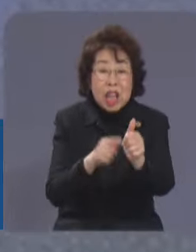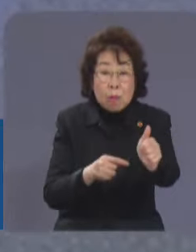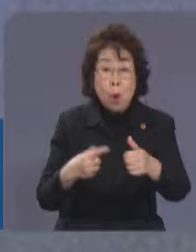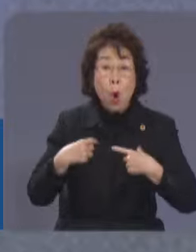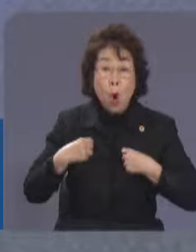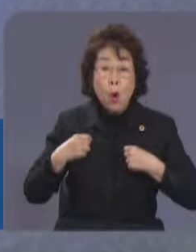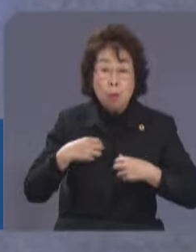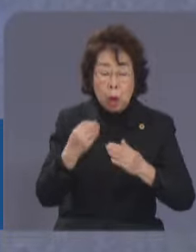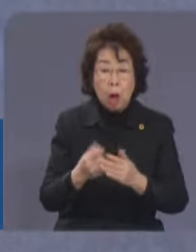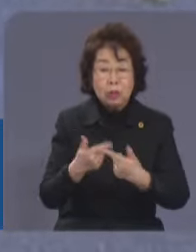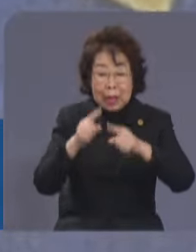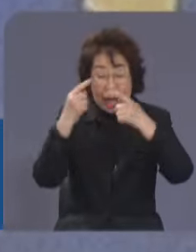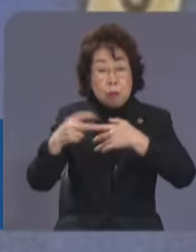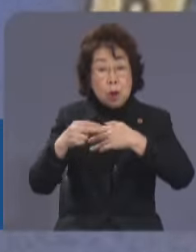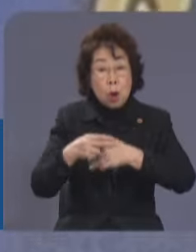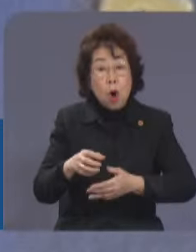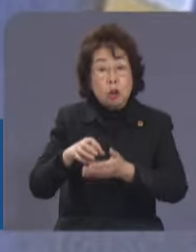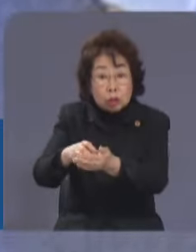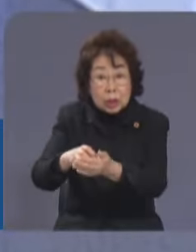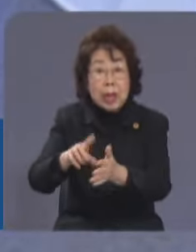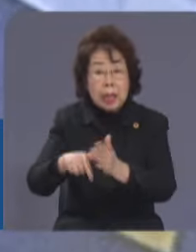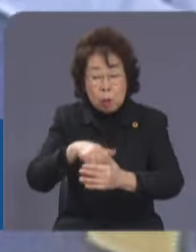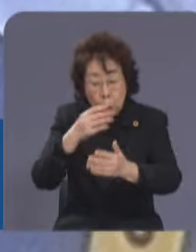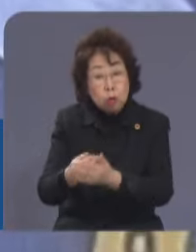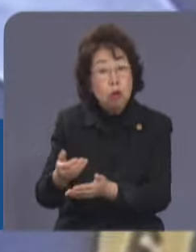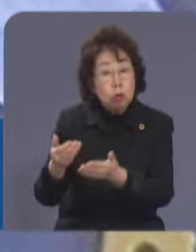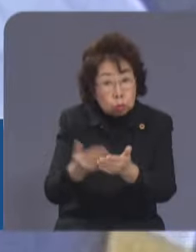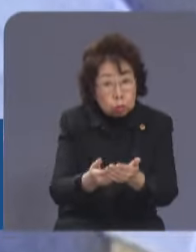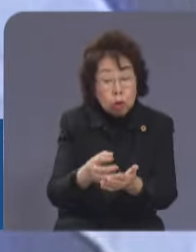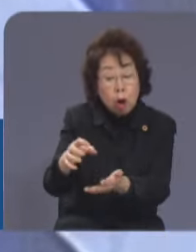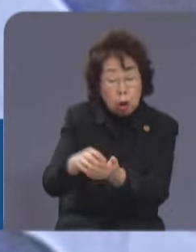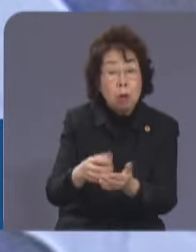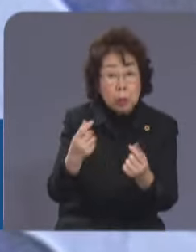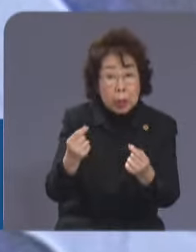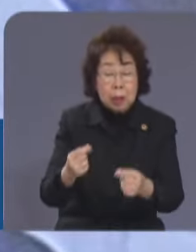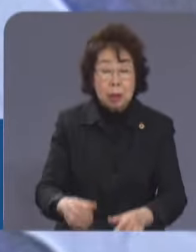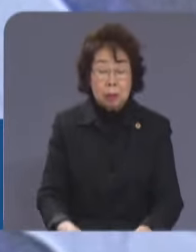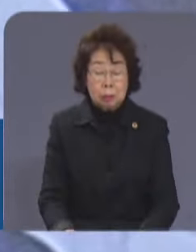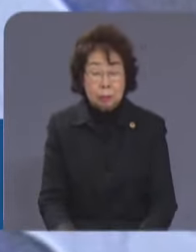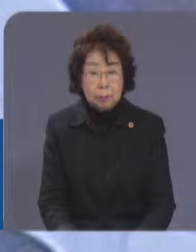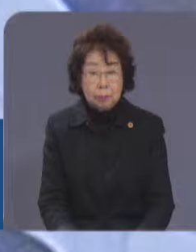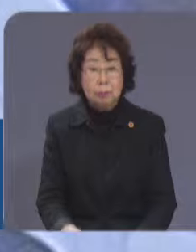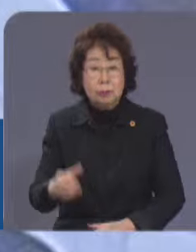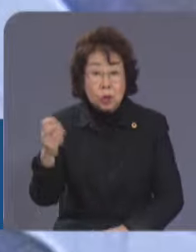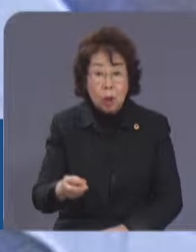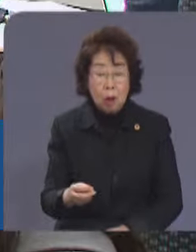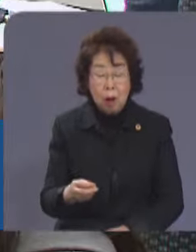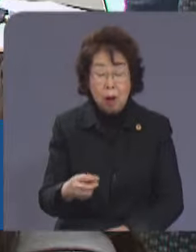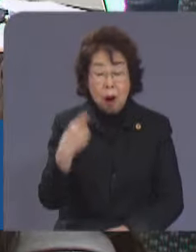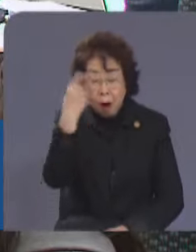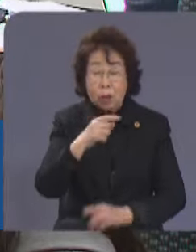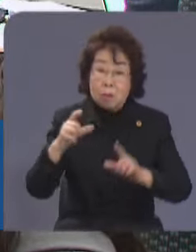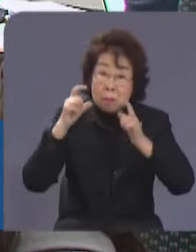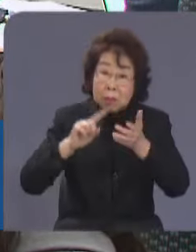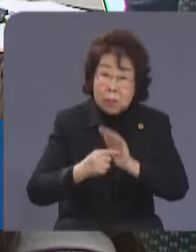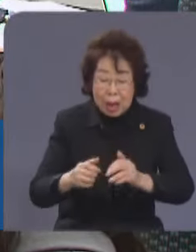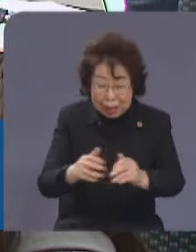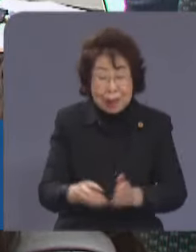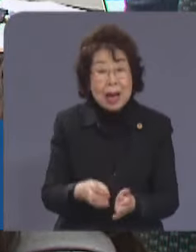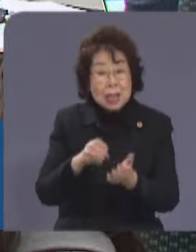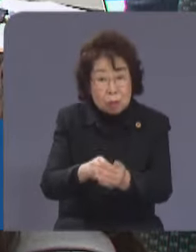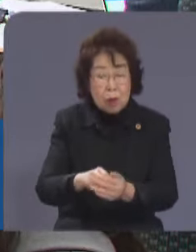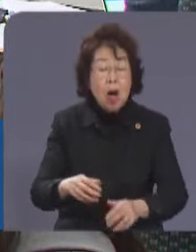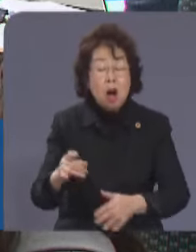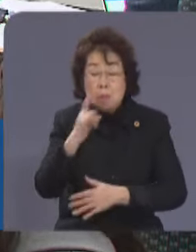셔츠도 부산대병원에 대한 압수수색까지 신청해 확보했다고 설명했습니다. 또 신상 정보와 당적, 피의자가